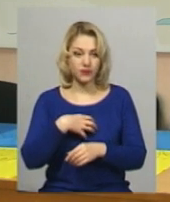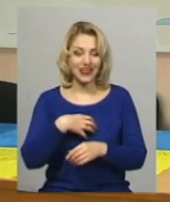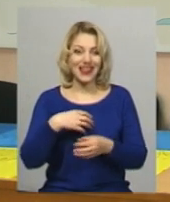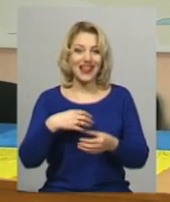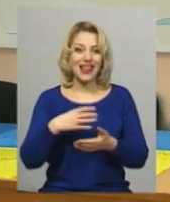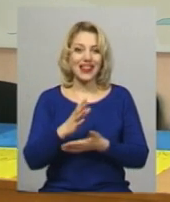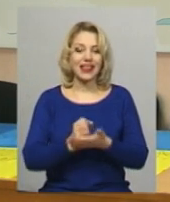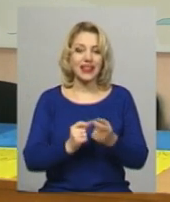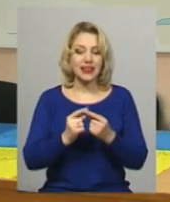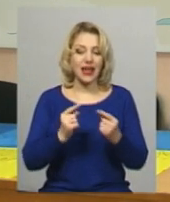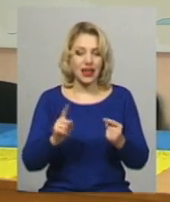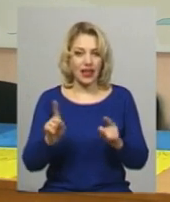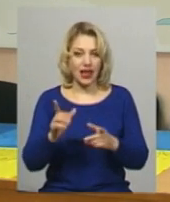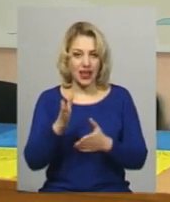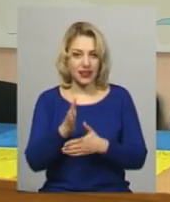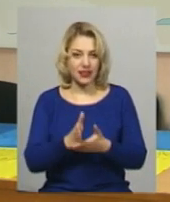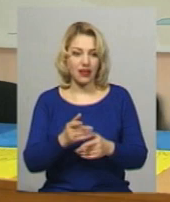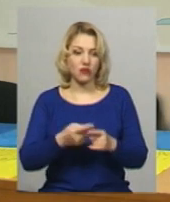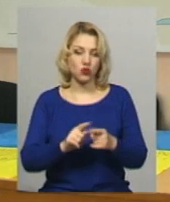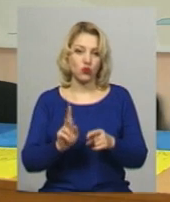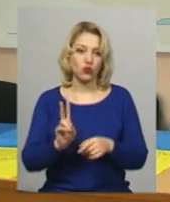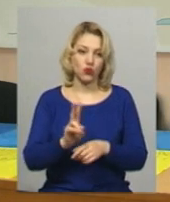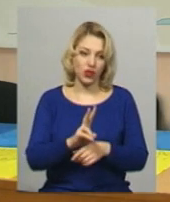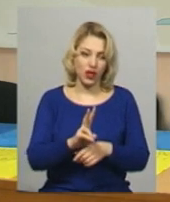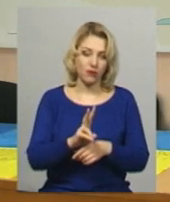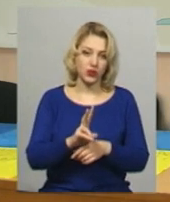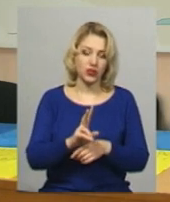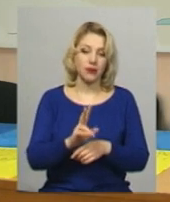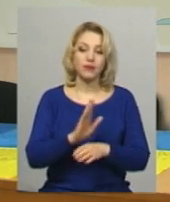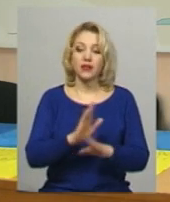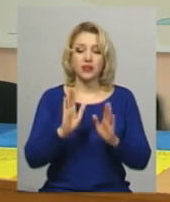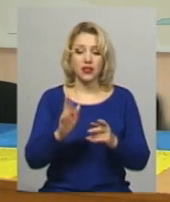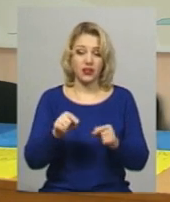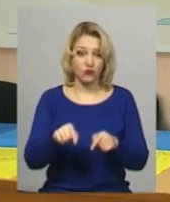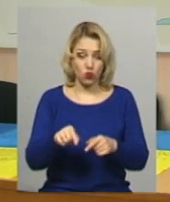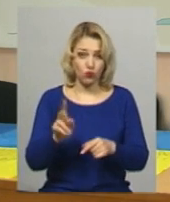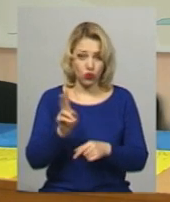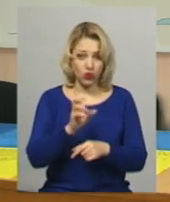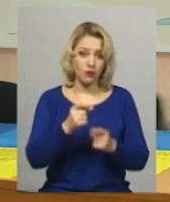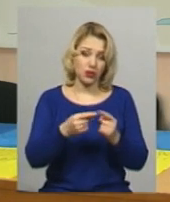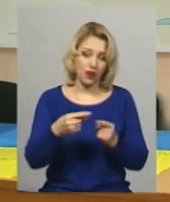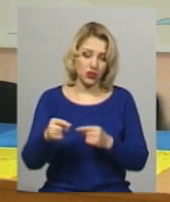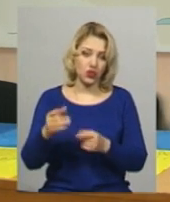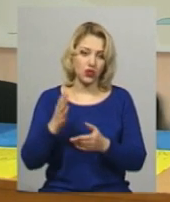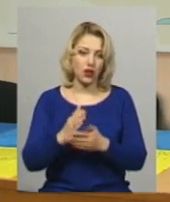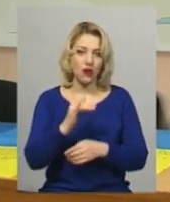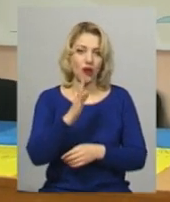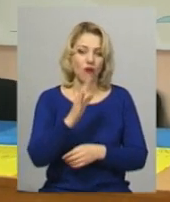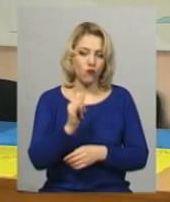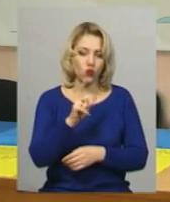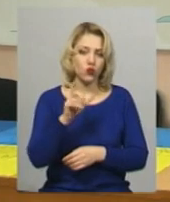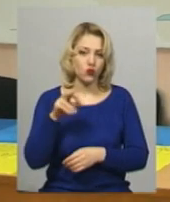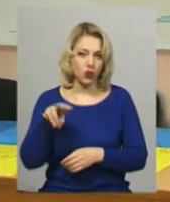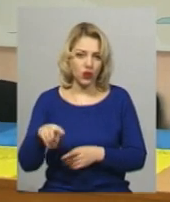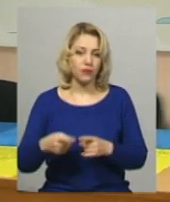деталь, яка є в даному тролейбусі, і не тільки в цьому тролейбусі, в інших, це, звичайно, кузов. Віктор